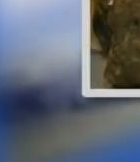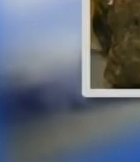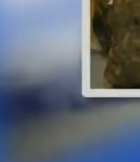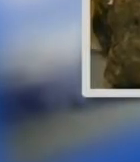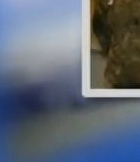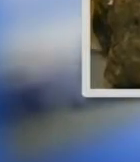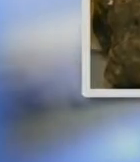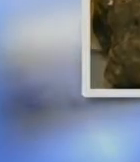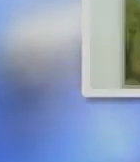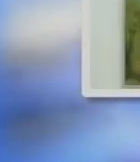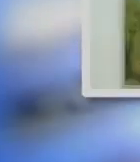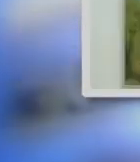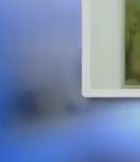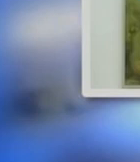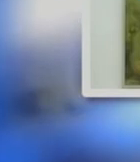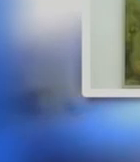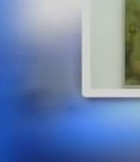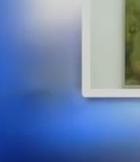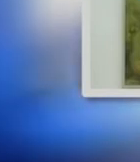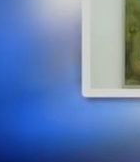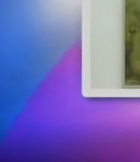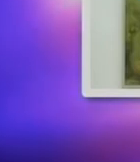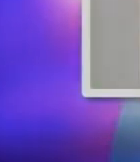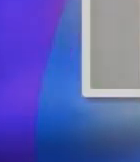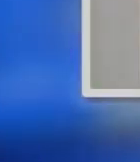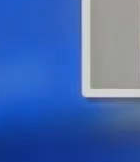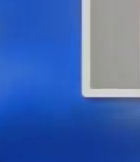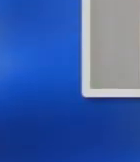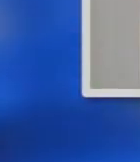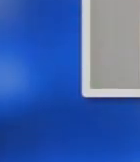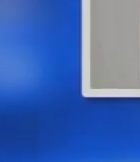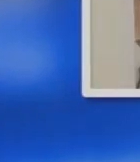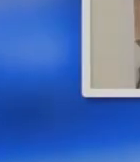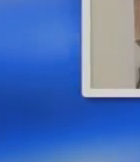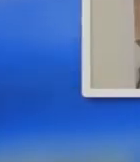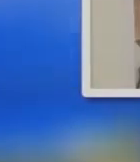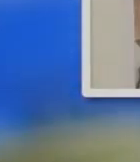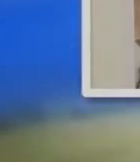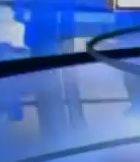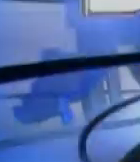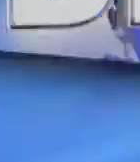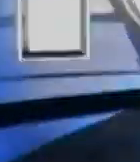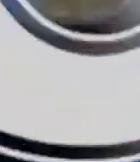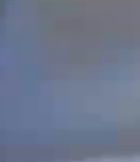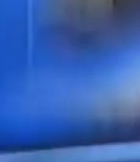Портрети добровольців на війні, виставку живопису і графіки харківського художника Сергія Пущенка відкрили у Тернополі.